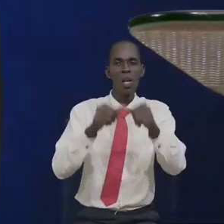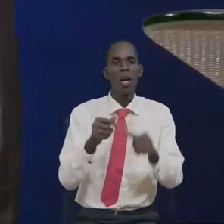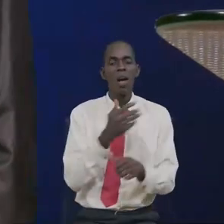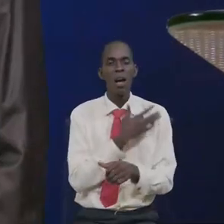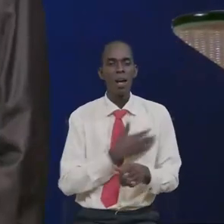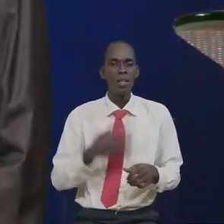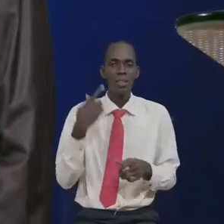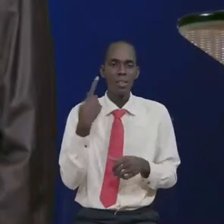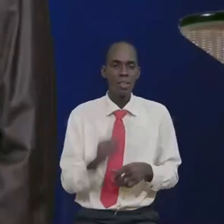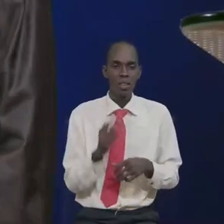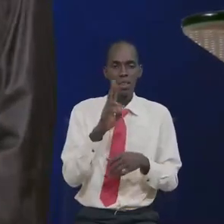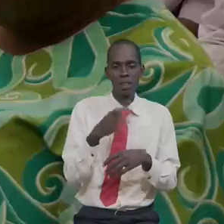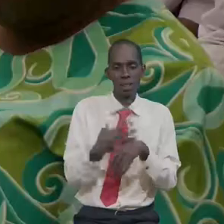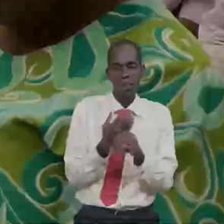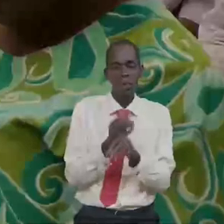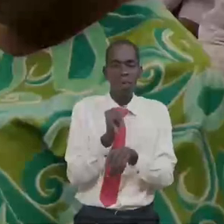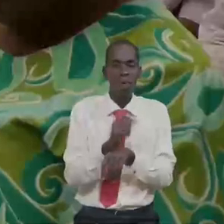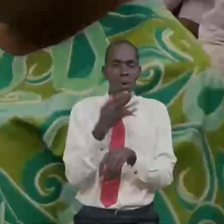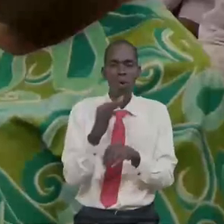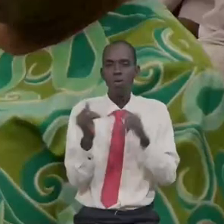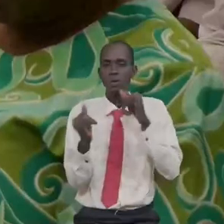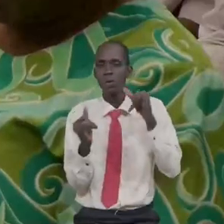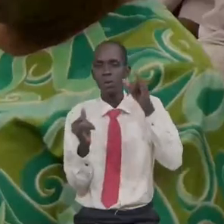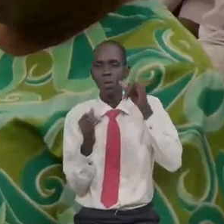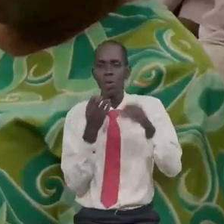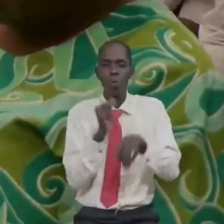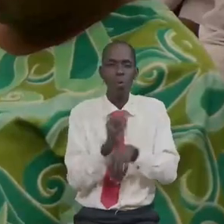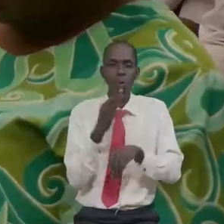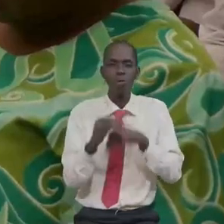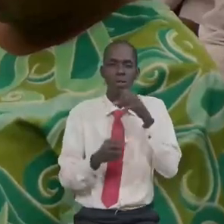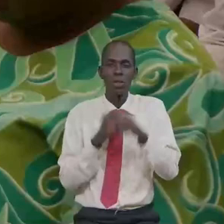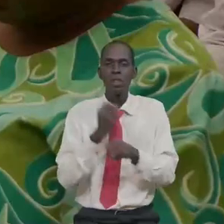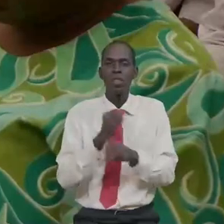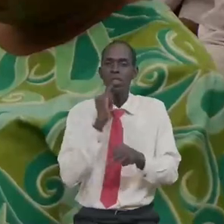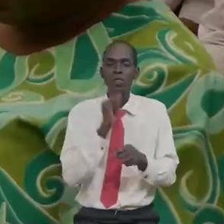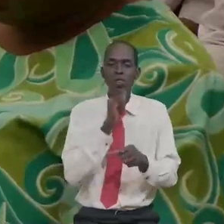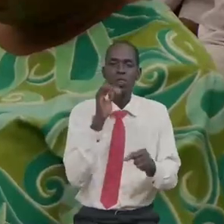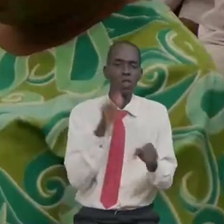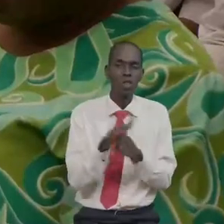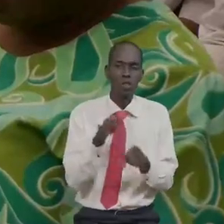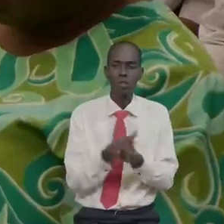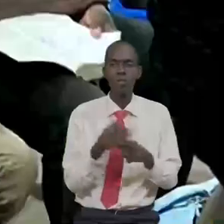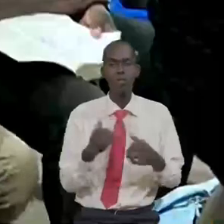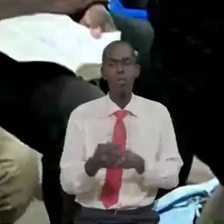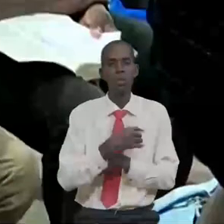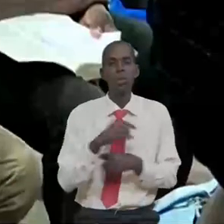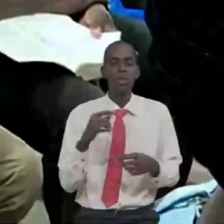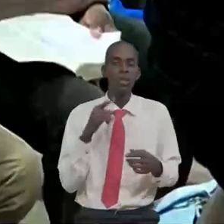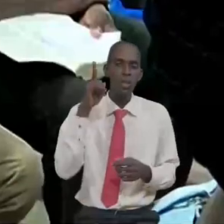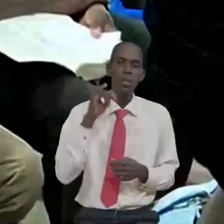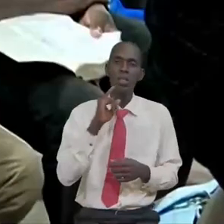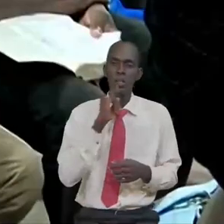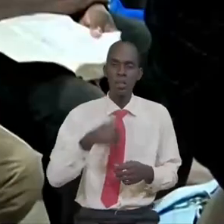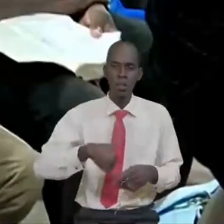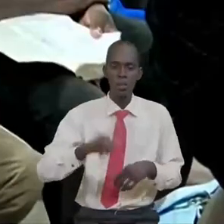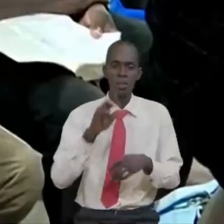le raffinement d'hier, des années passées, ne suffit pas. Aujourd'hui même, il nous